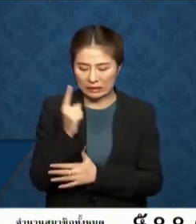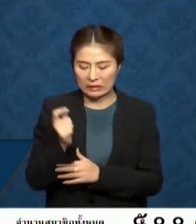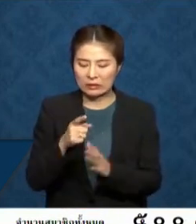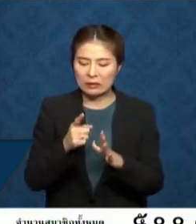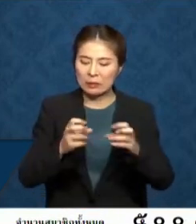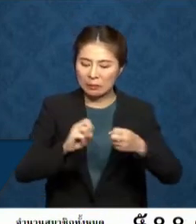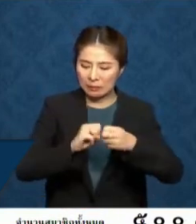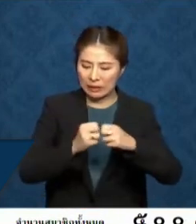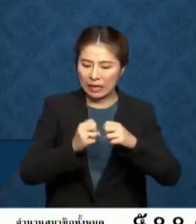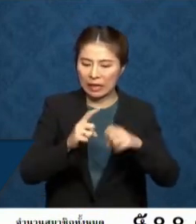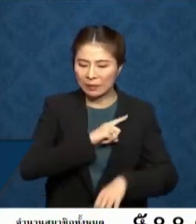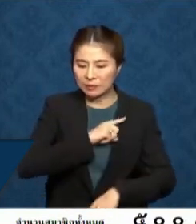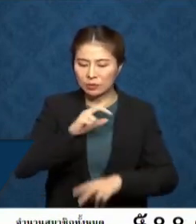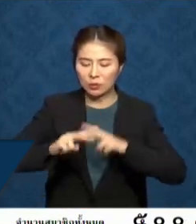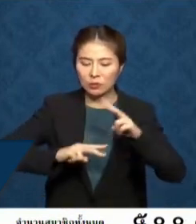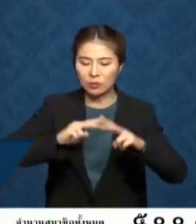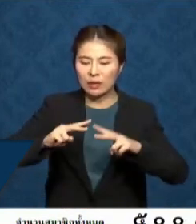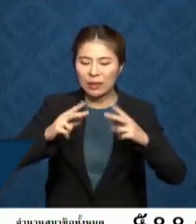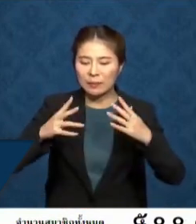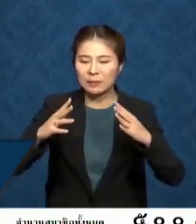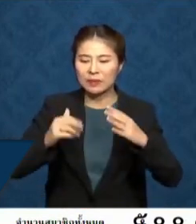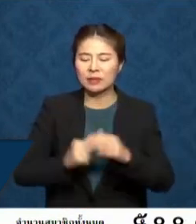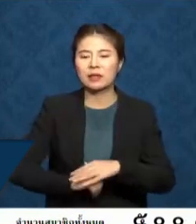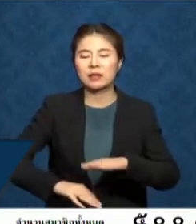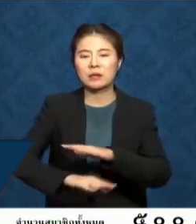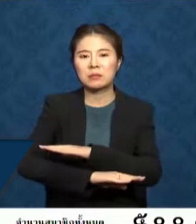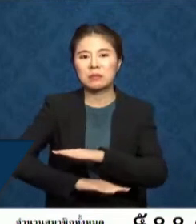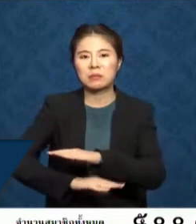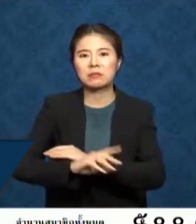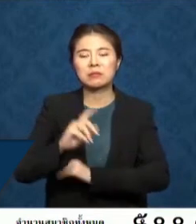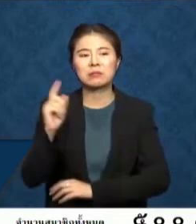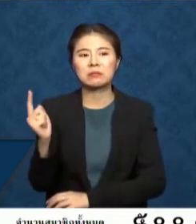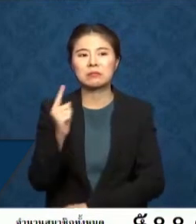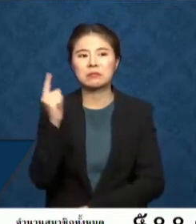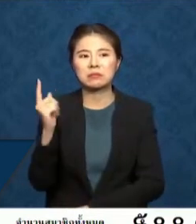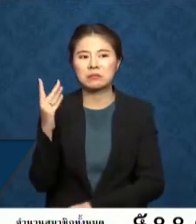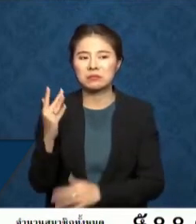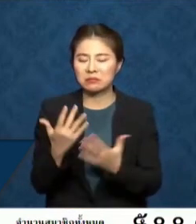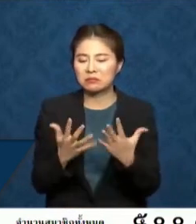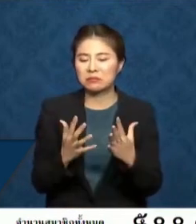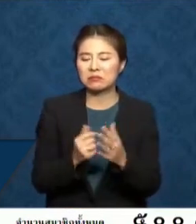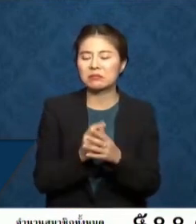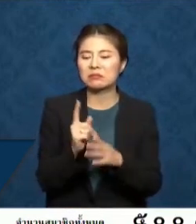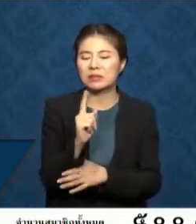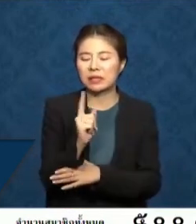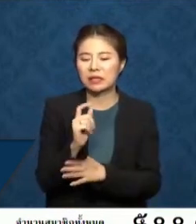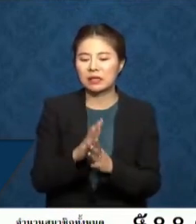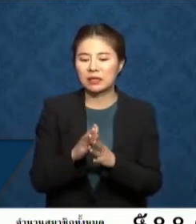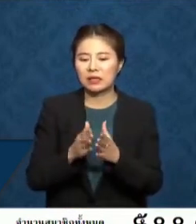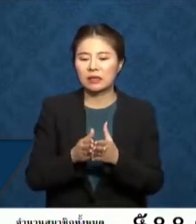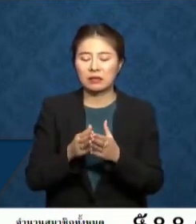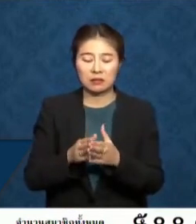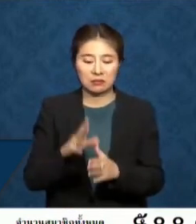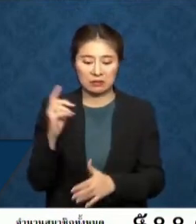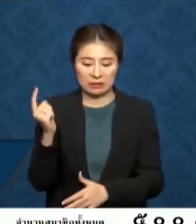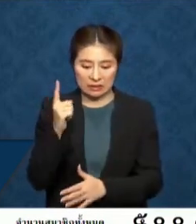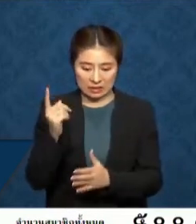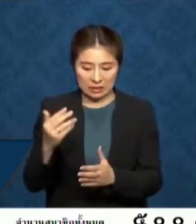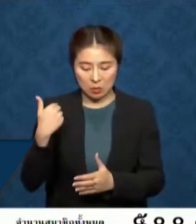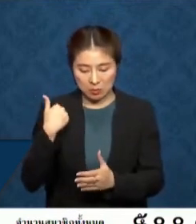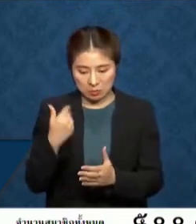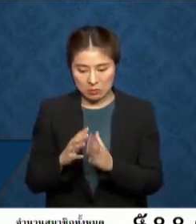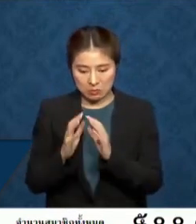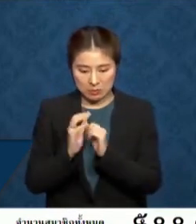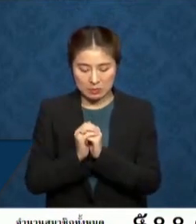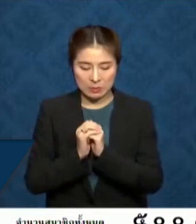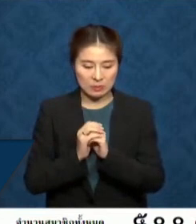ราะรากฐานการท่องเที่ยวไทยไม่ดีเลยความปลอดภัยดูแลนักท่องเที่ยวเป็นยังไงครับเรือล่มอันนึงตอนนี้มีง